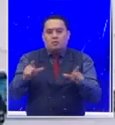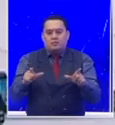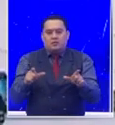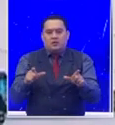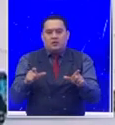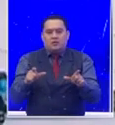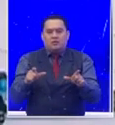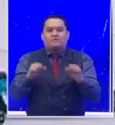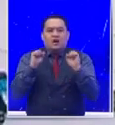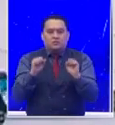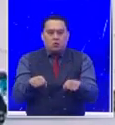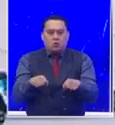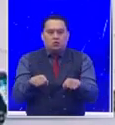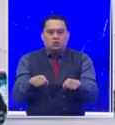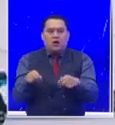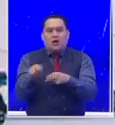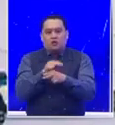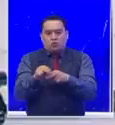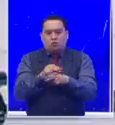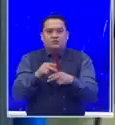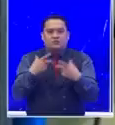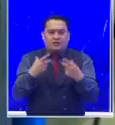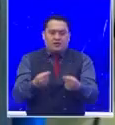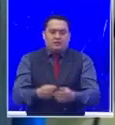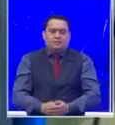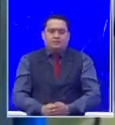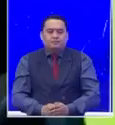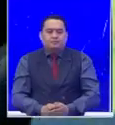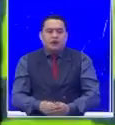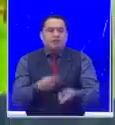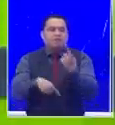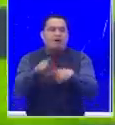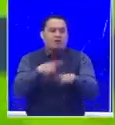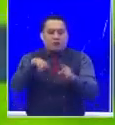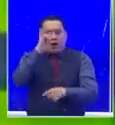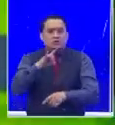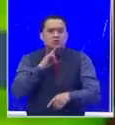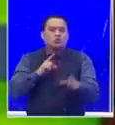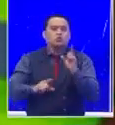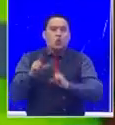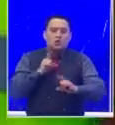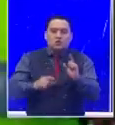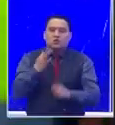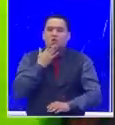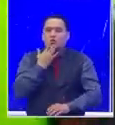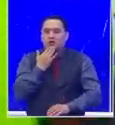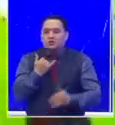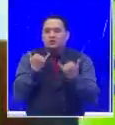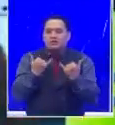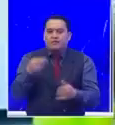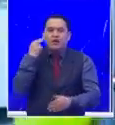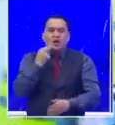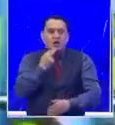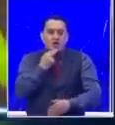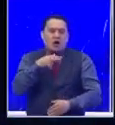пассажирам будет возможность откорректировать свои поездки. Возвращаются в Казахстан и студенты, обучающиеся за рубежом. Сейчас в